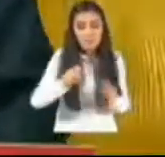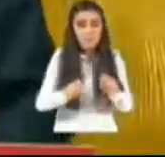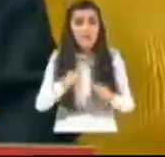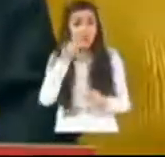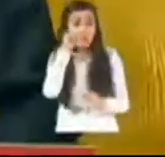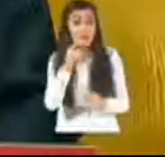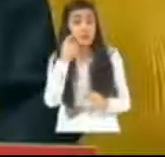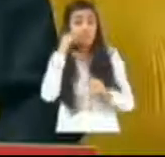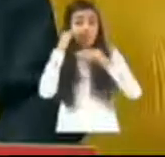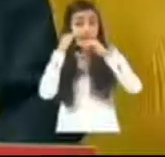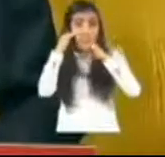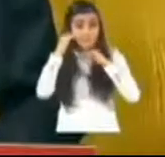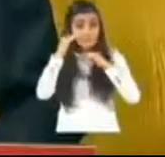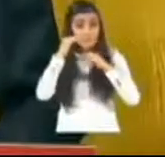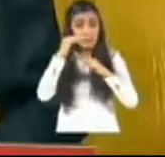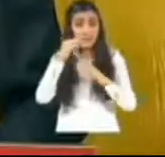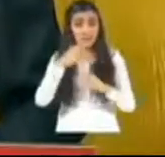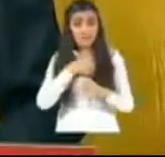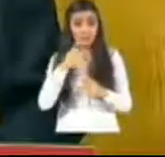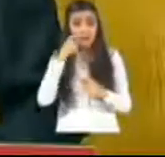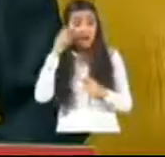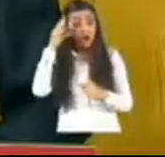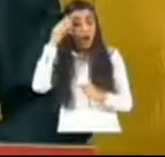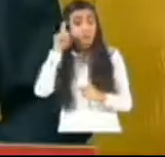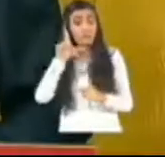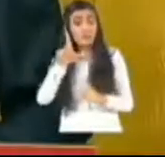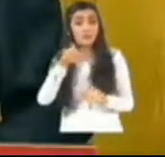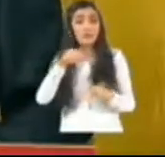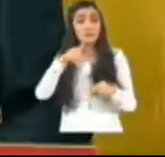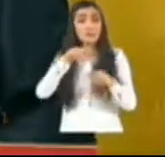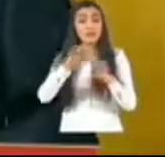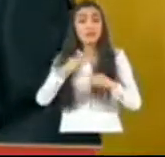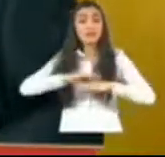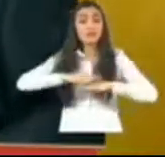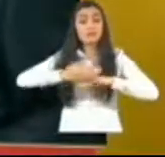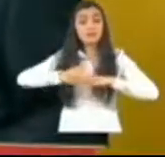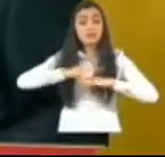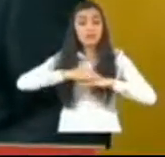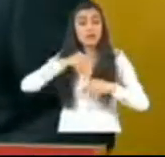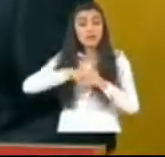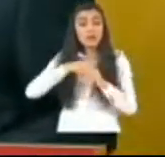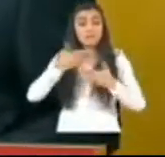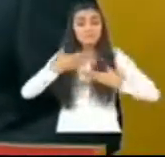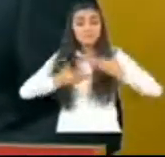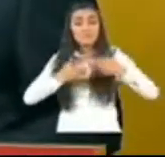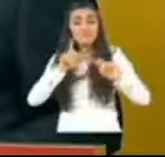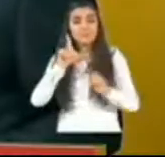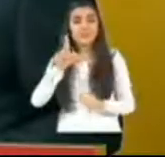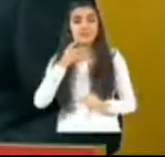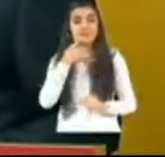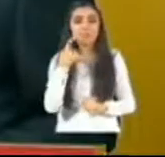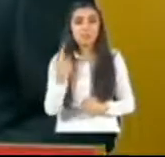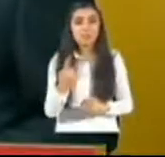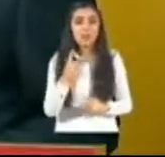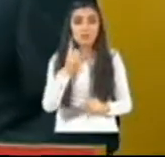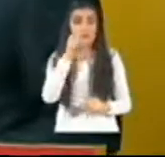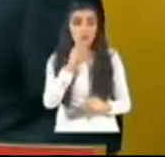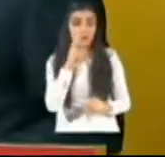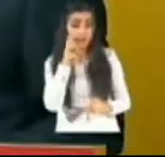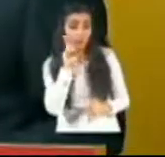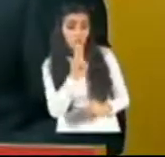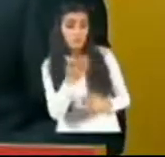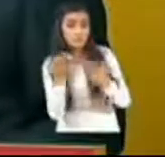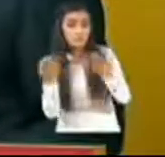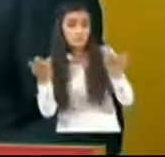milletin mesaj ve iradesini anlamaya, sandık sonuçlarını samimiyetle yorumlamaya çalışmalıdır. İşte